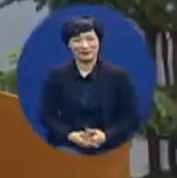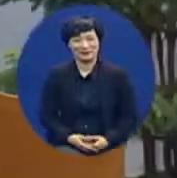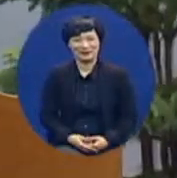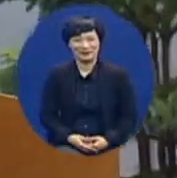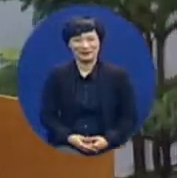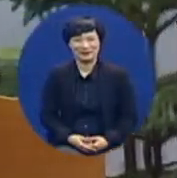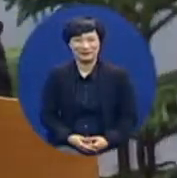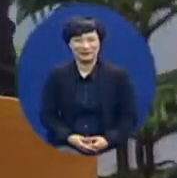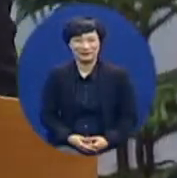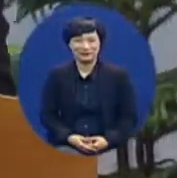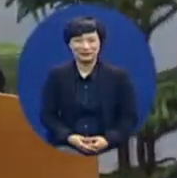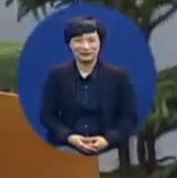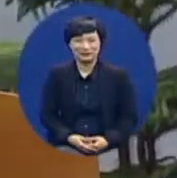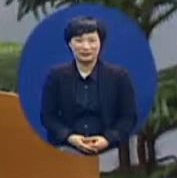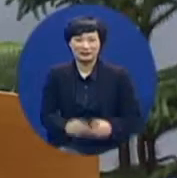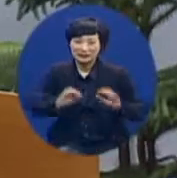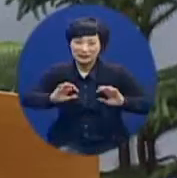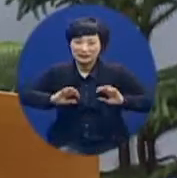감사합니까이